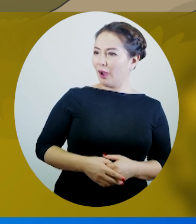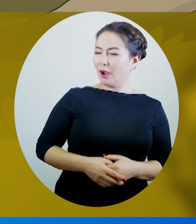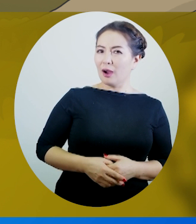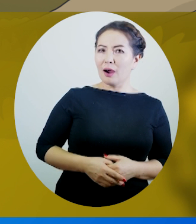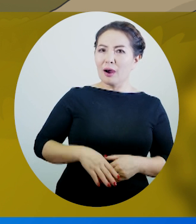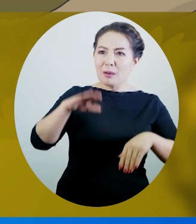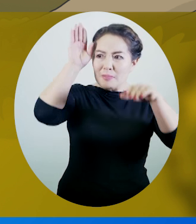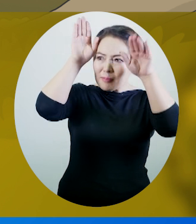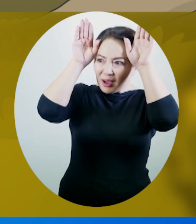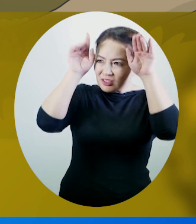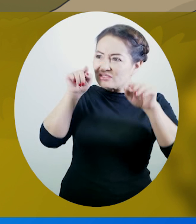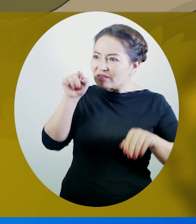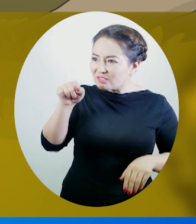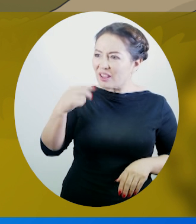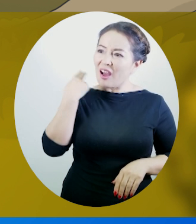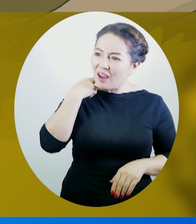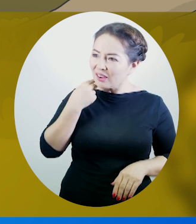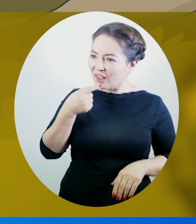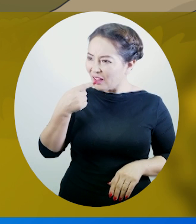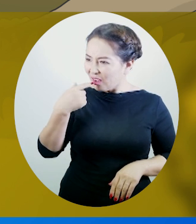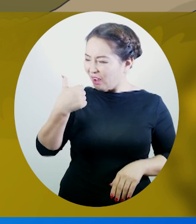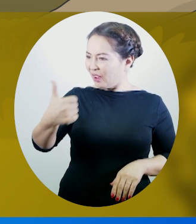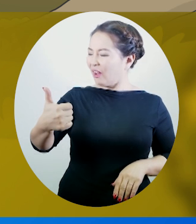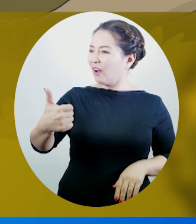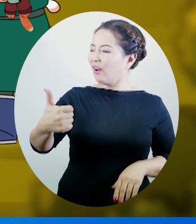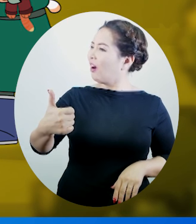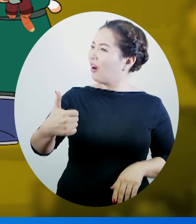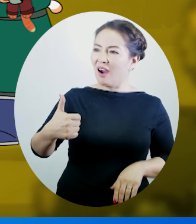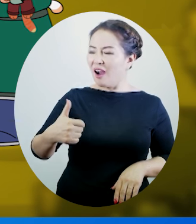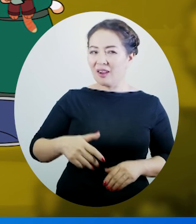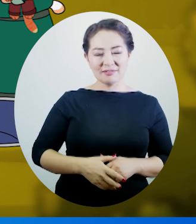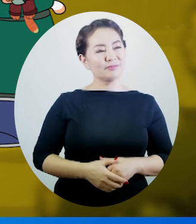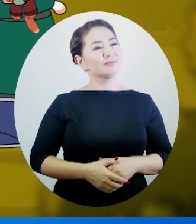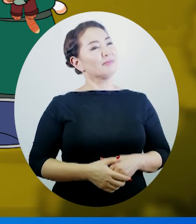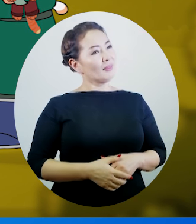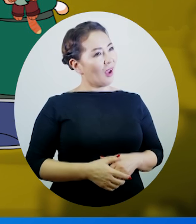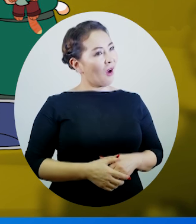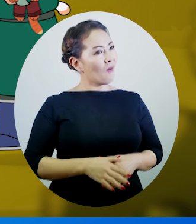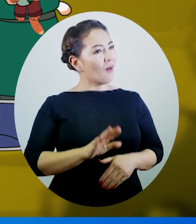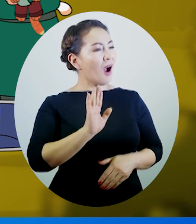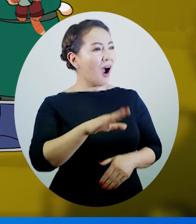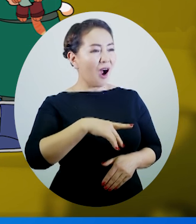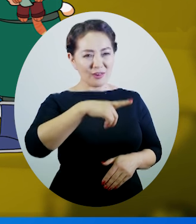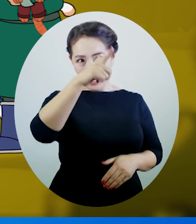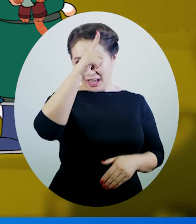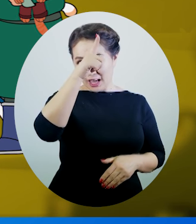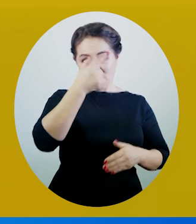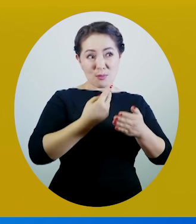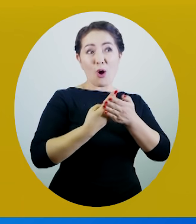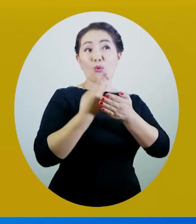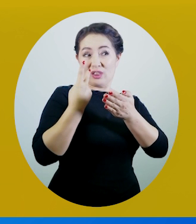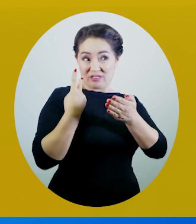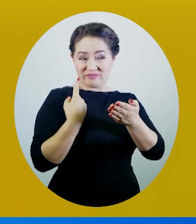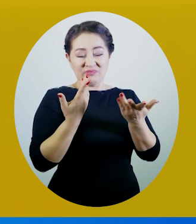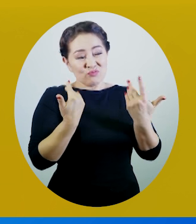Пүүх басраа. Англиар янзын ярьж байна. Oh, since this fairy tale is from Germany,